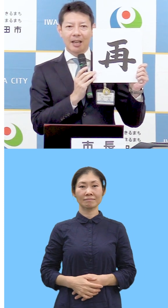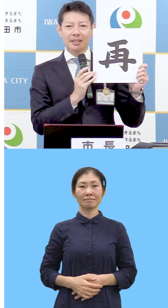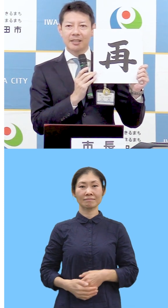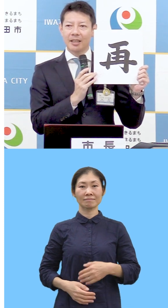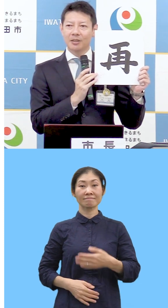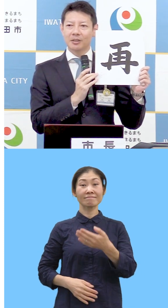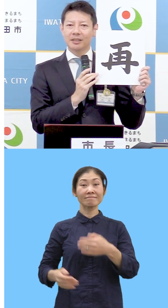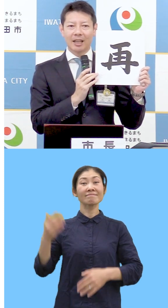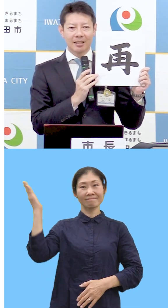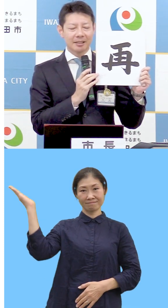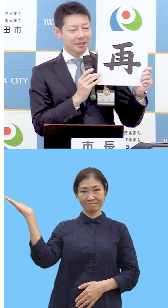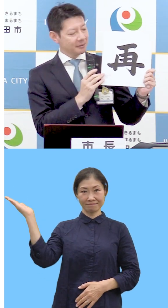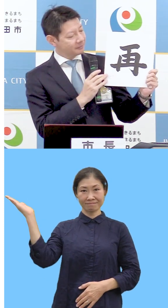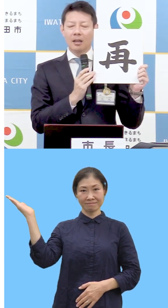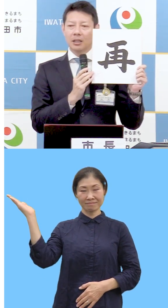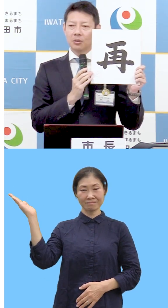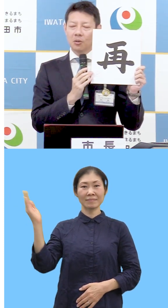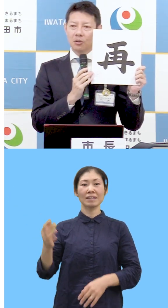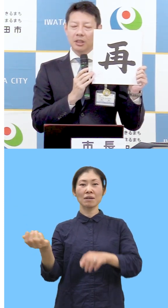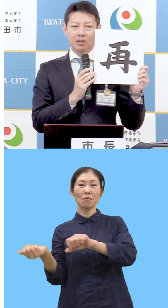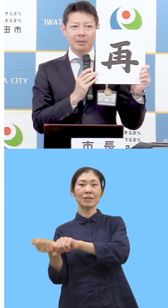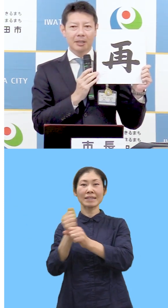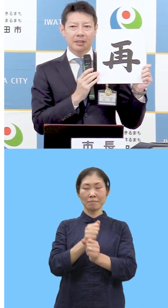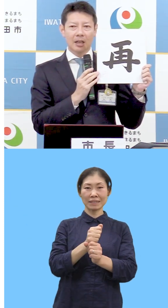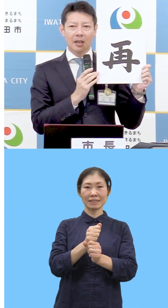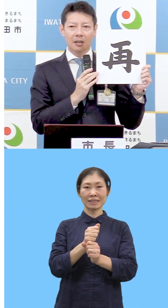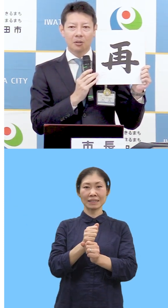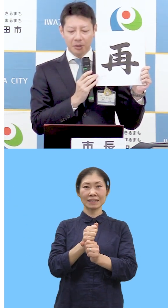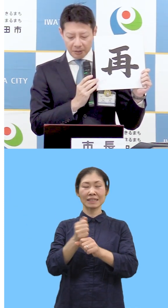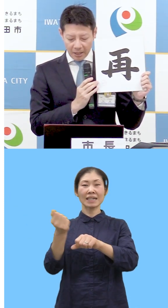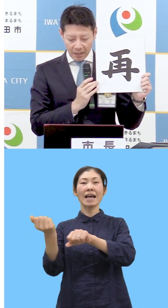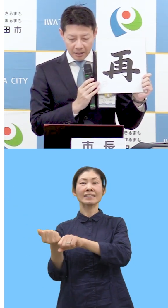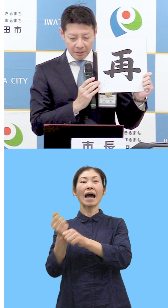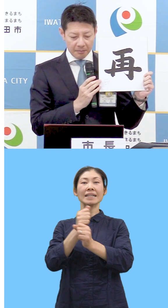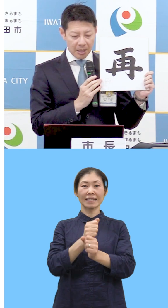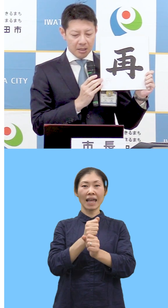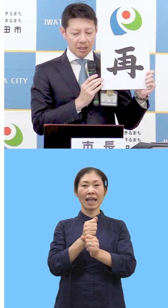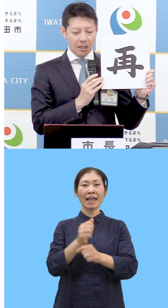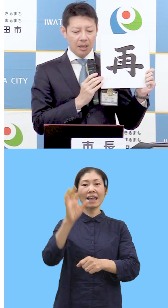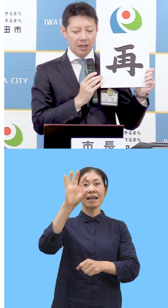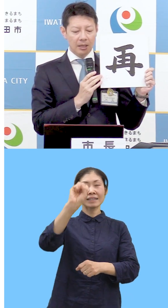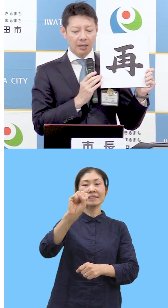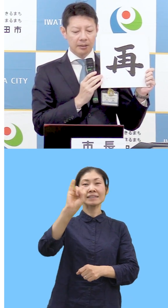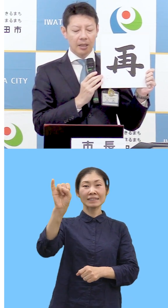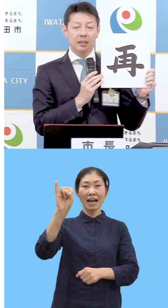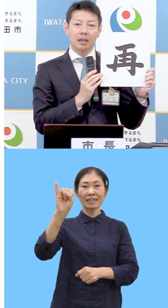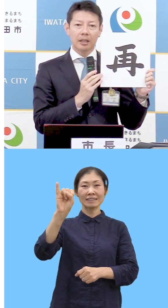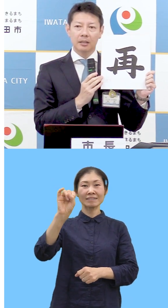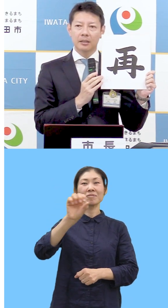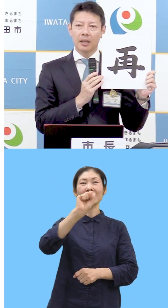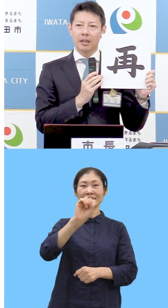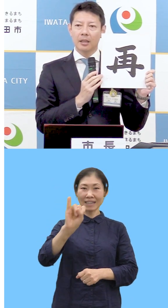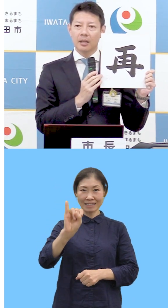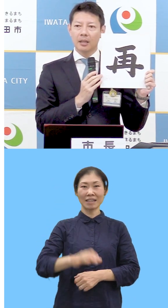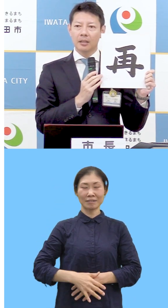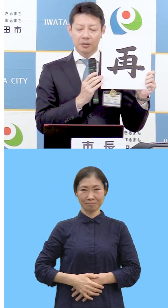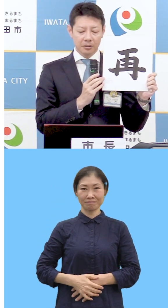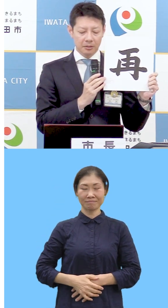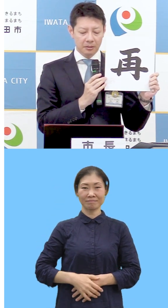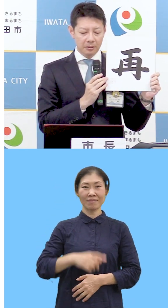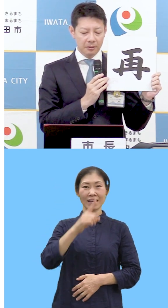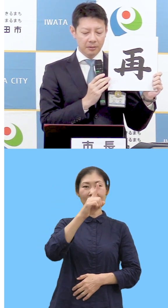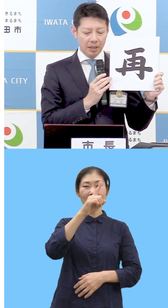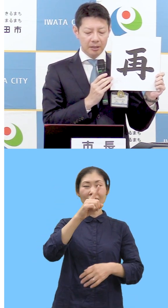再び再生の再です。ここに込めました思いは、1位から3位に入っ